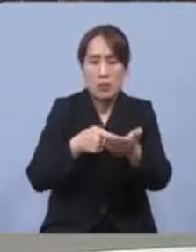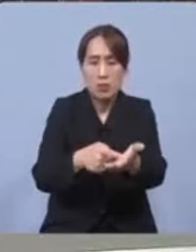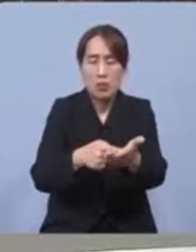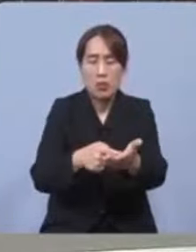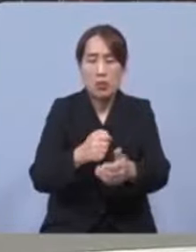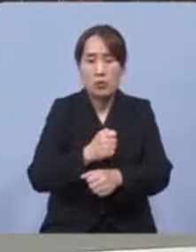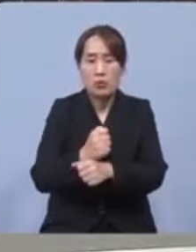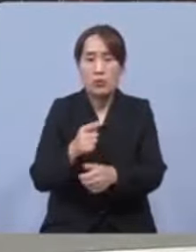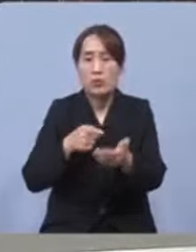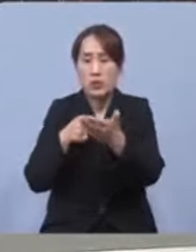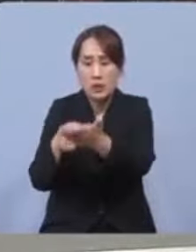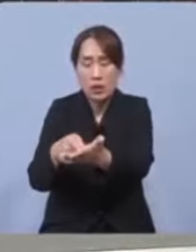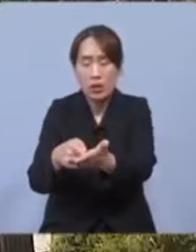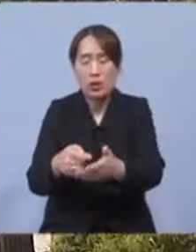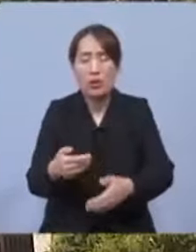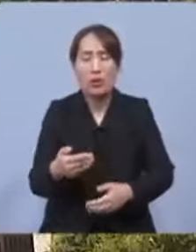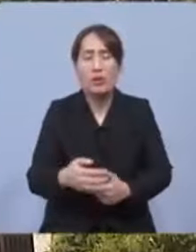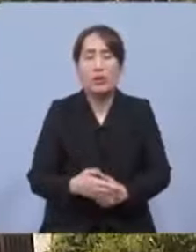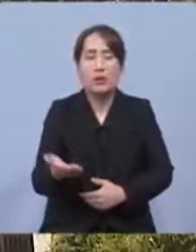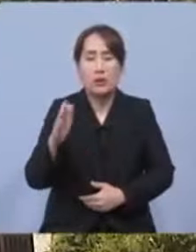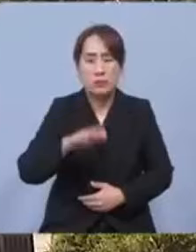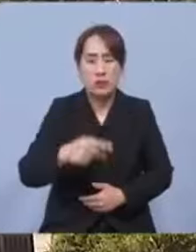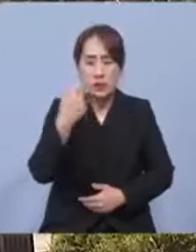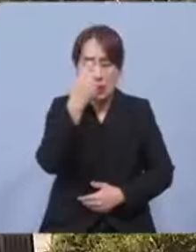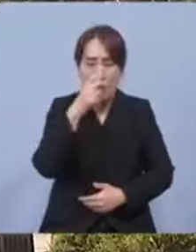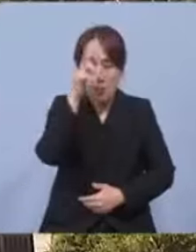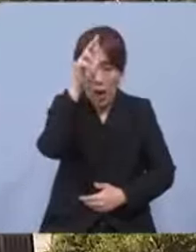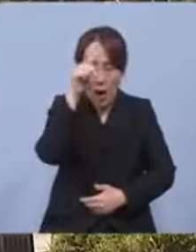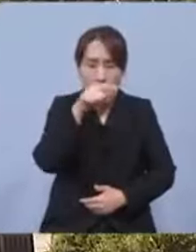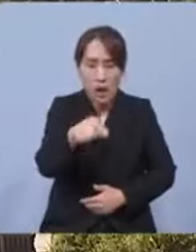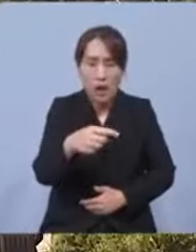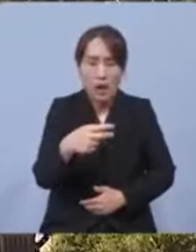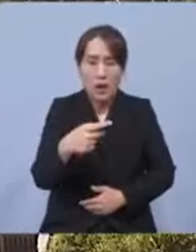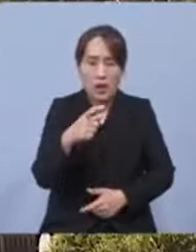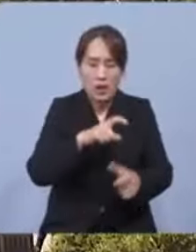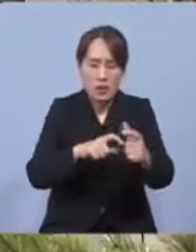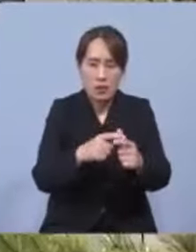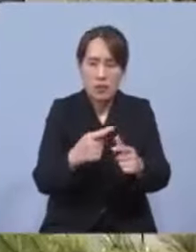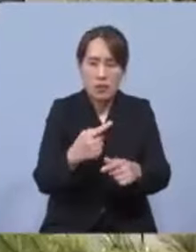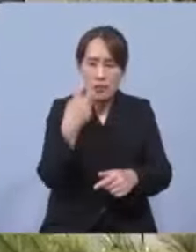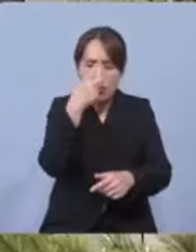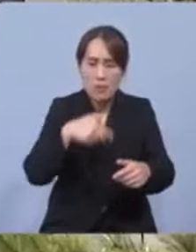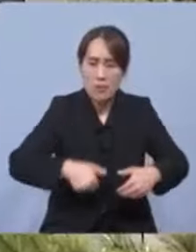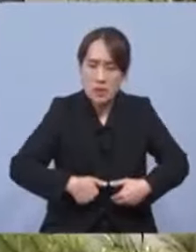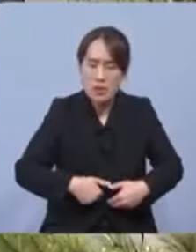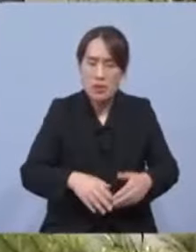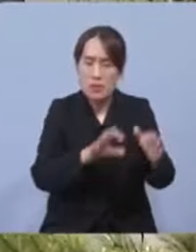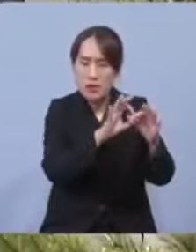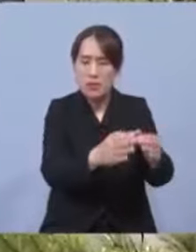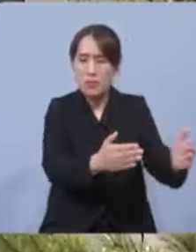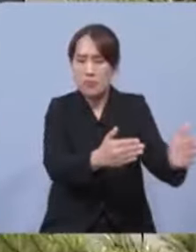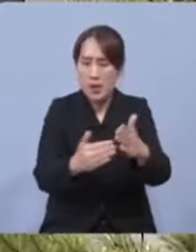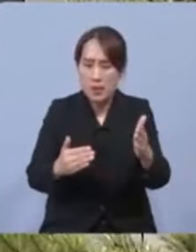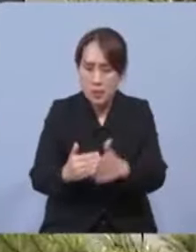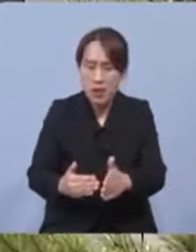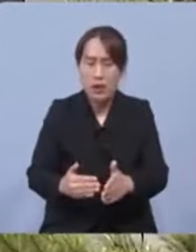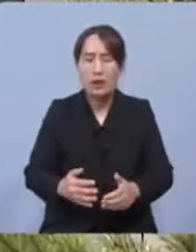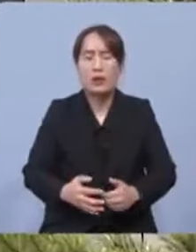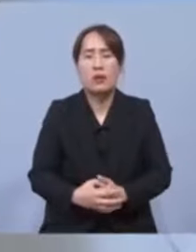구속영장을 신청했습니다 하지만 검찰에서 보안 수사 등을 이유로 번번이 반려되고